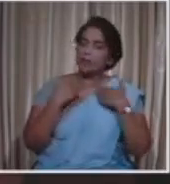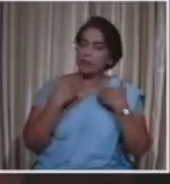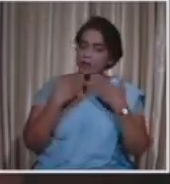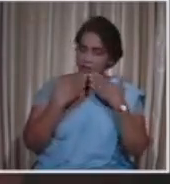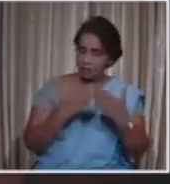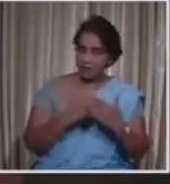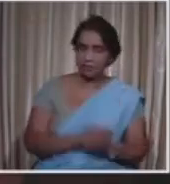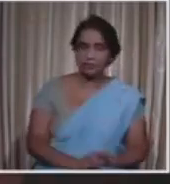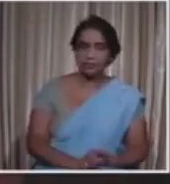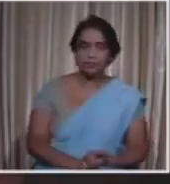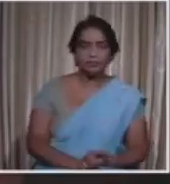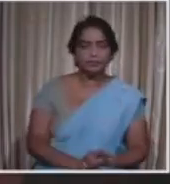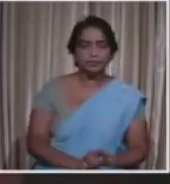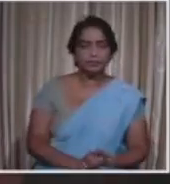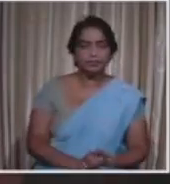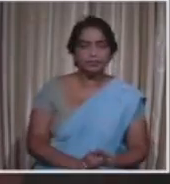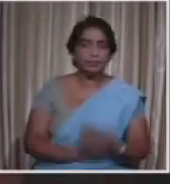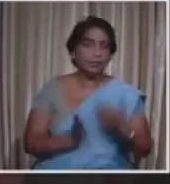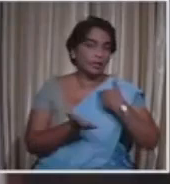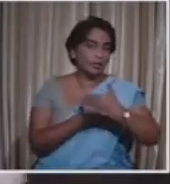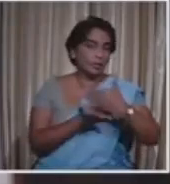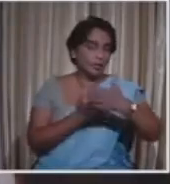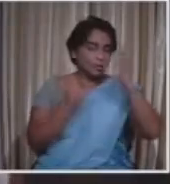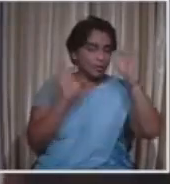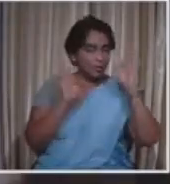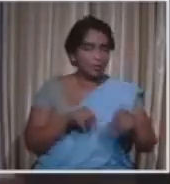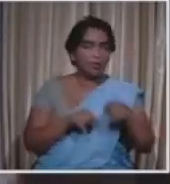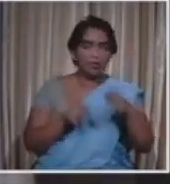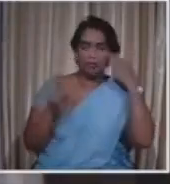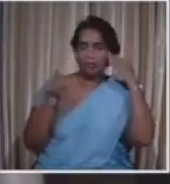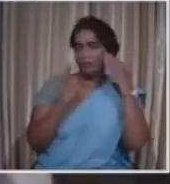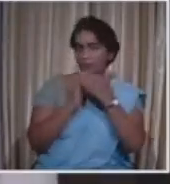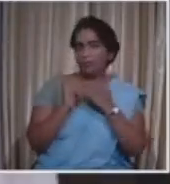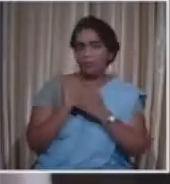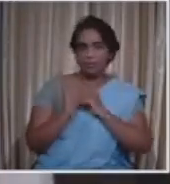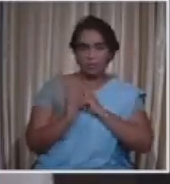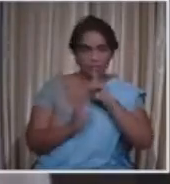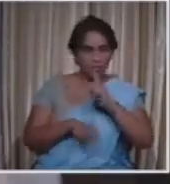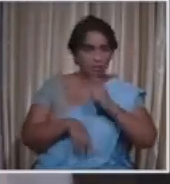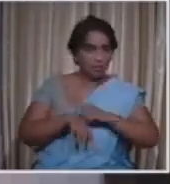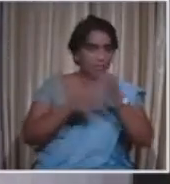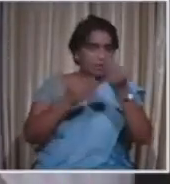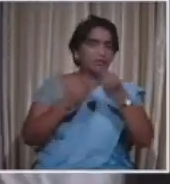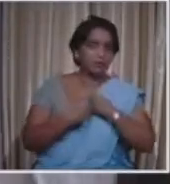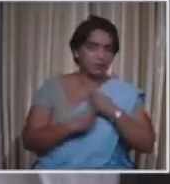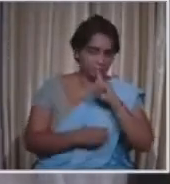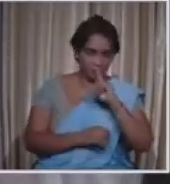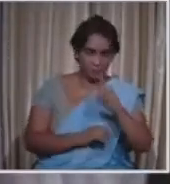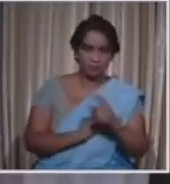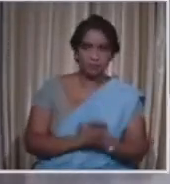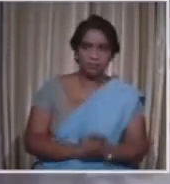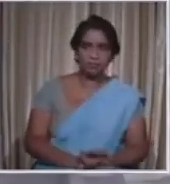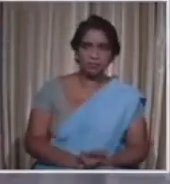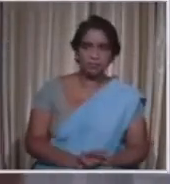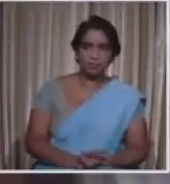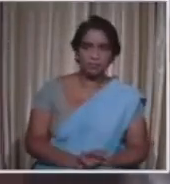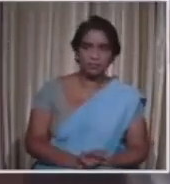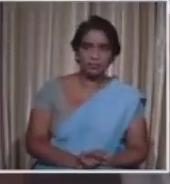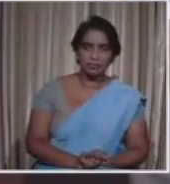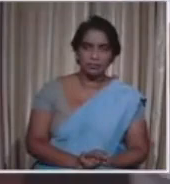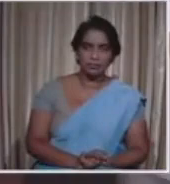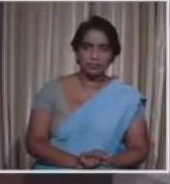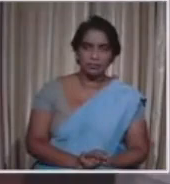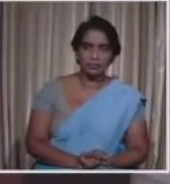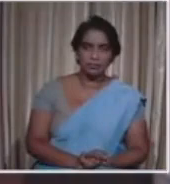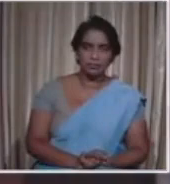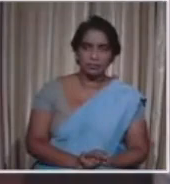වෙනවා බාධාවකින් තොරව මේ කරුණු කාරණා ඉදිරිපත් කරන්නට අවස්ථාව ලබා දෙන්නේ කියලා ඉල්ලීමක් කරනවා ගරු